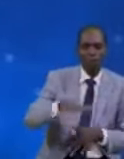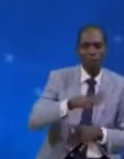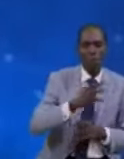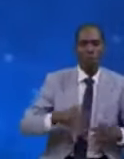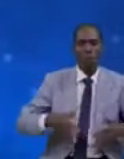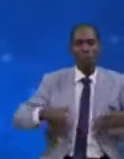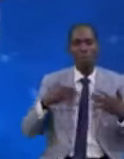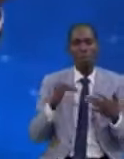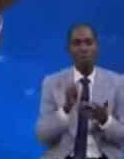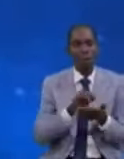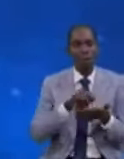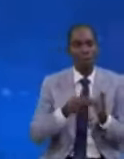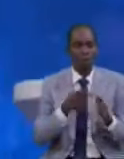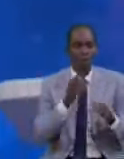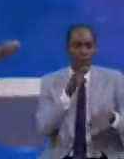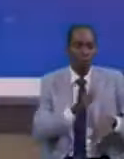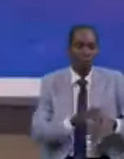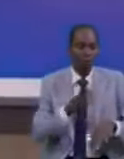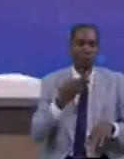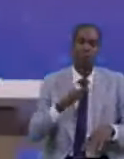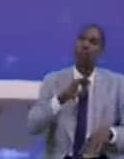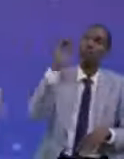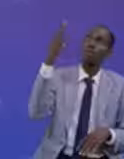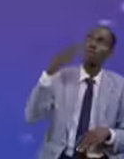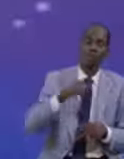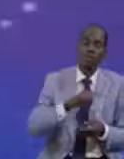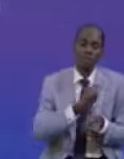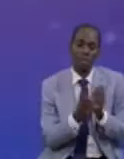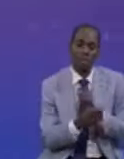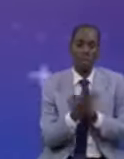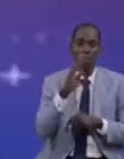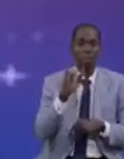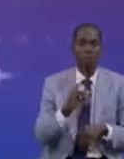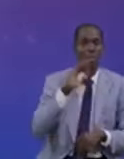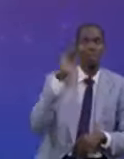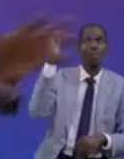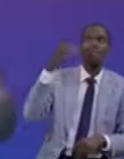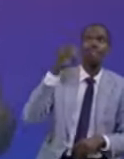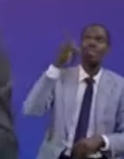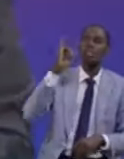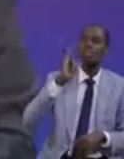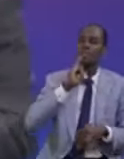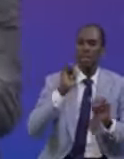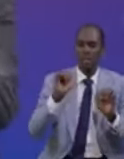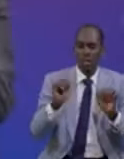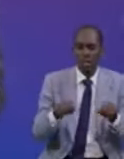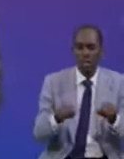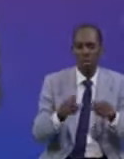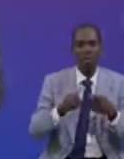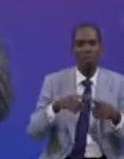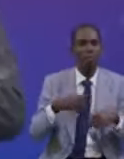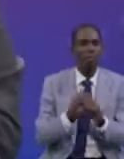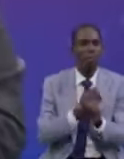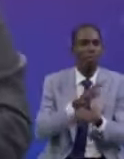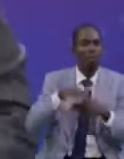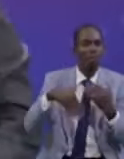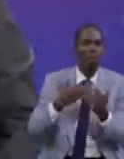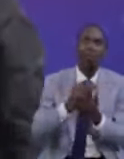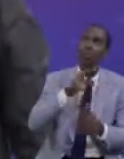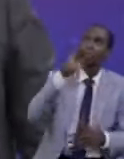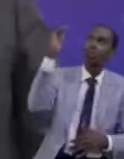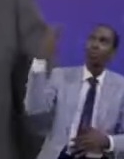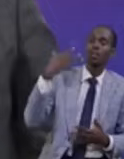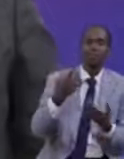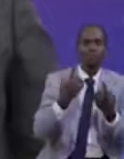transformation par la grâce et d qu'il est capable il peut vous faire combler de toutes sortes de grâces